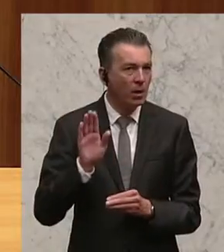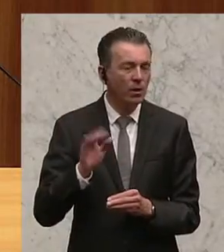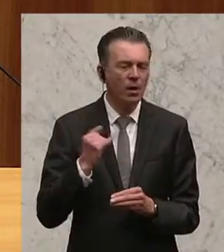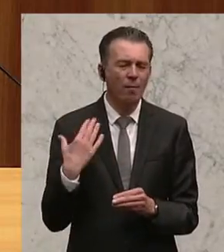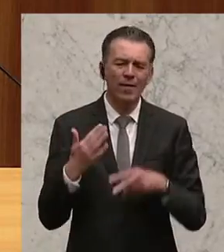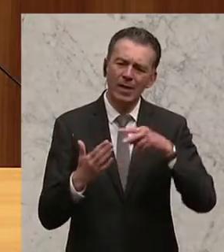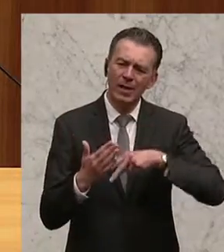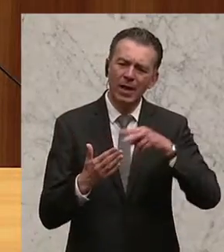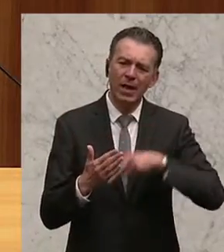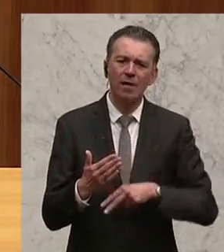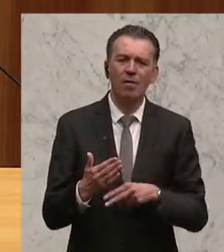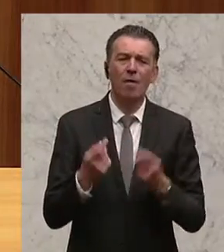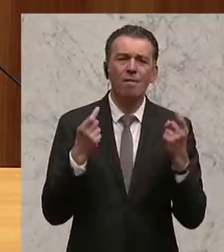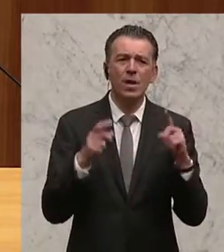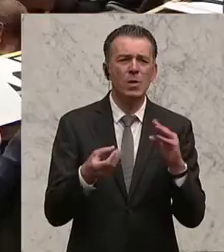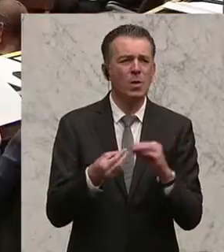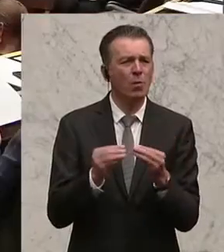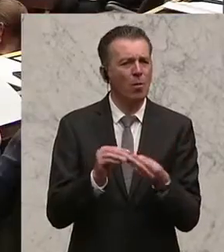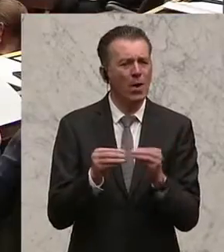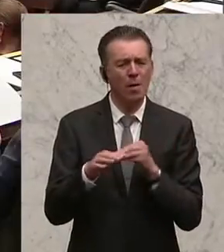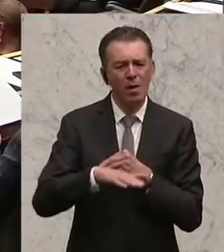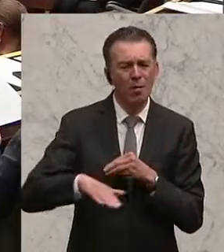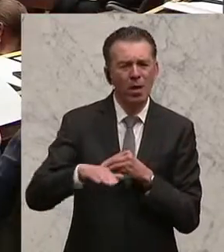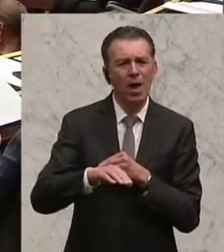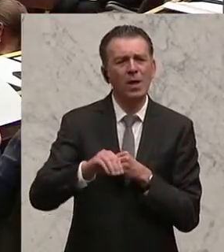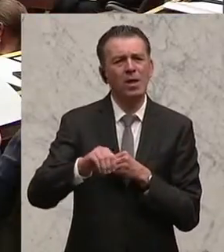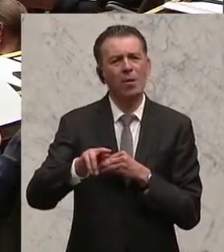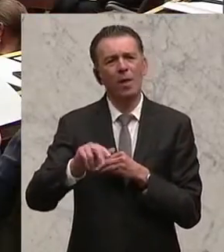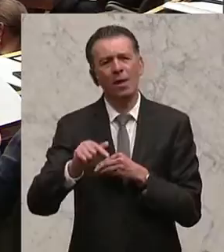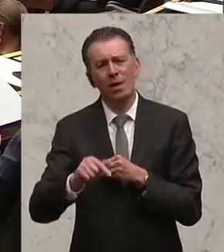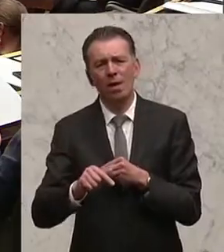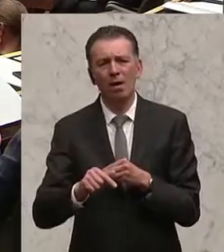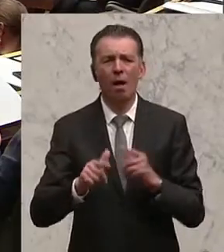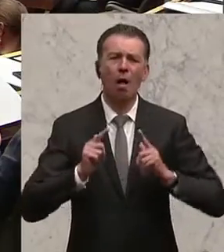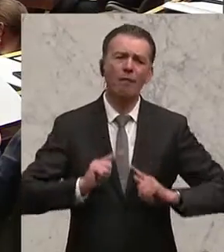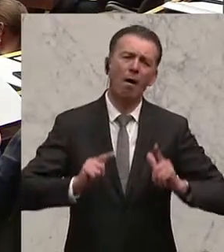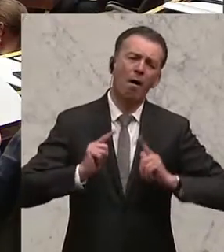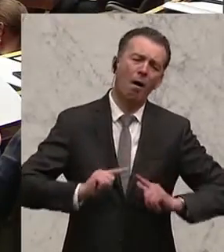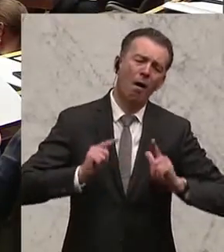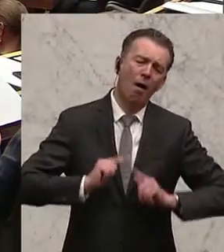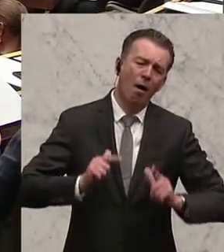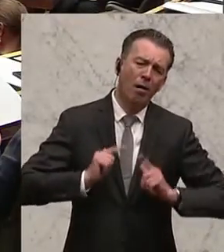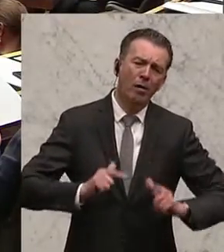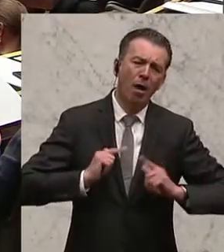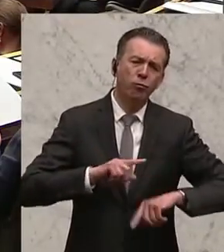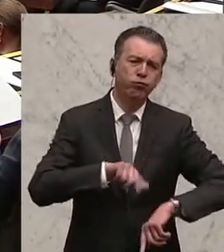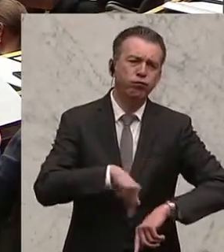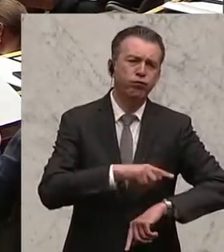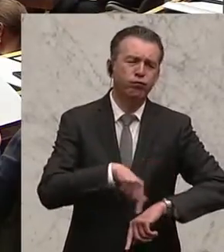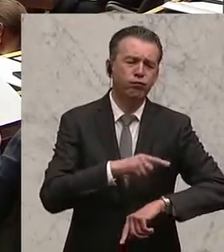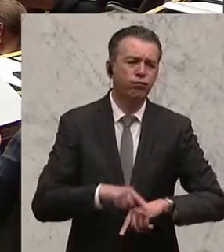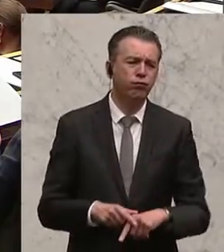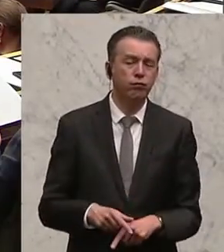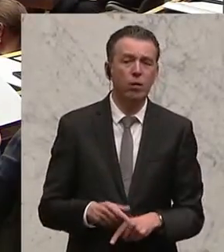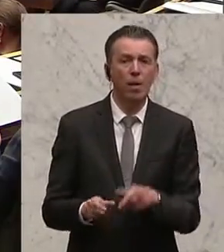wieder gelesen, dass es massive Versorgungsprobleme in diesem Bereich gibt. Viel zu lange Wartezeiten, vor allem für